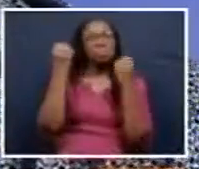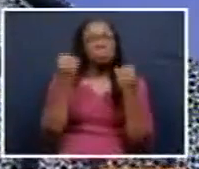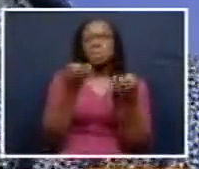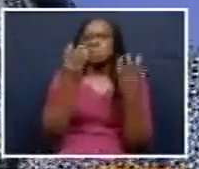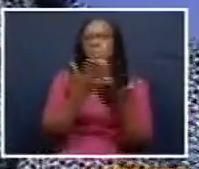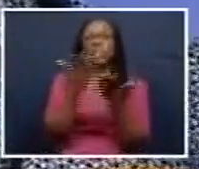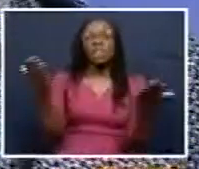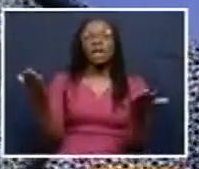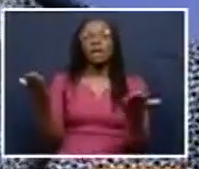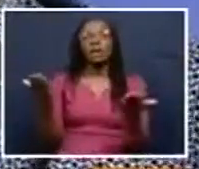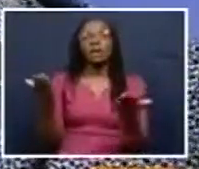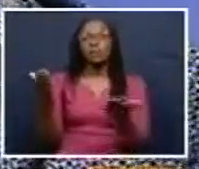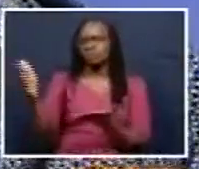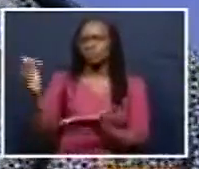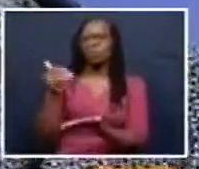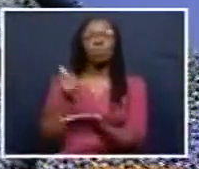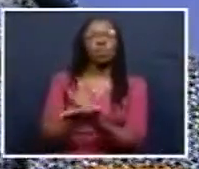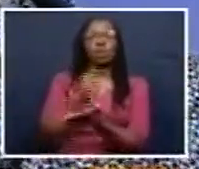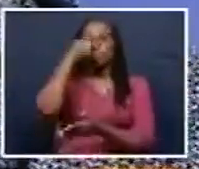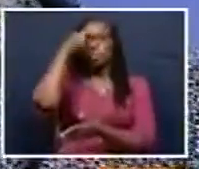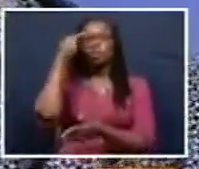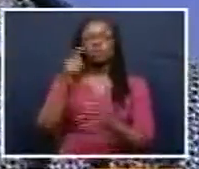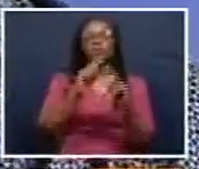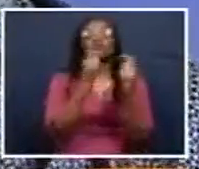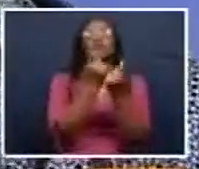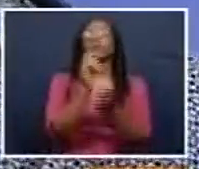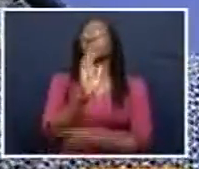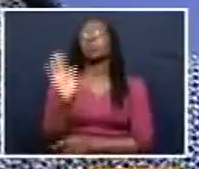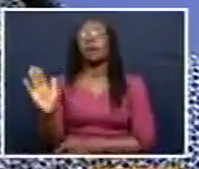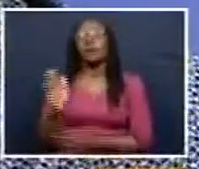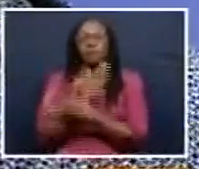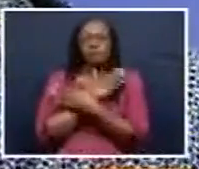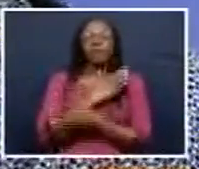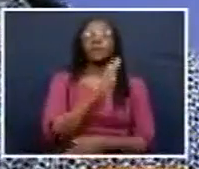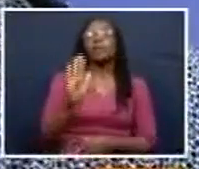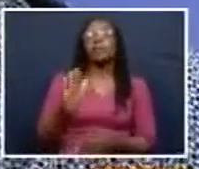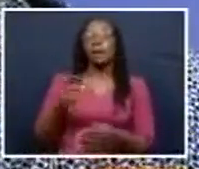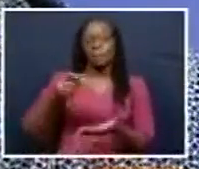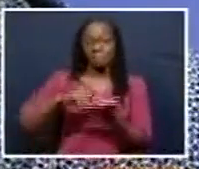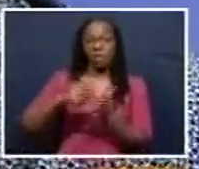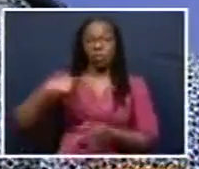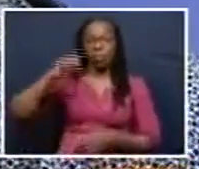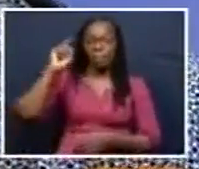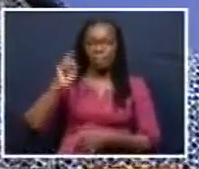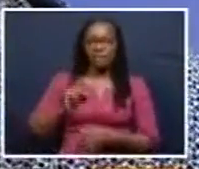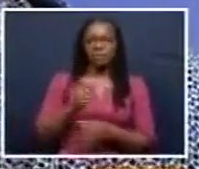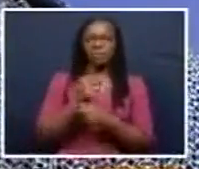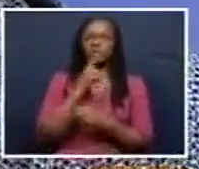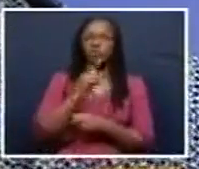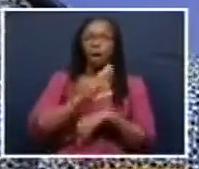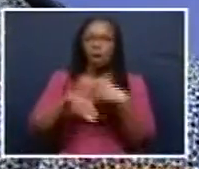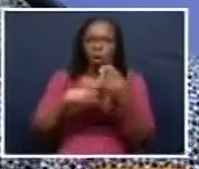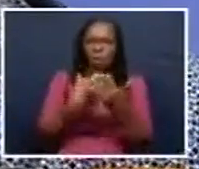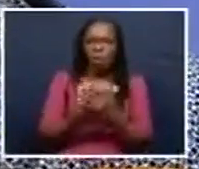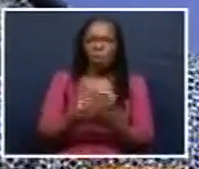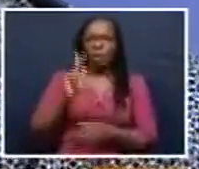wameandikwa kwa upande ya yani kujulikana tu kwa upande ya ukabila naam so lazima tufanye balancing ya hiyo kila Mkenya kila sehemu ya